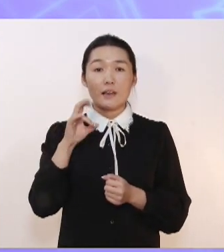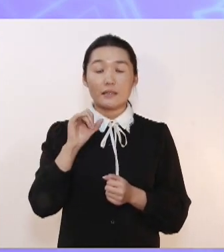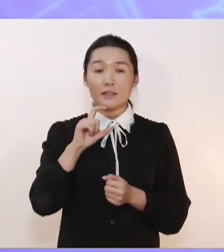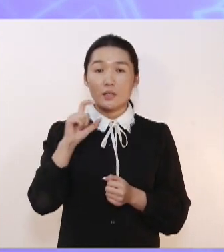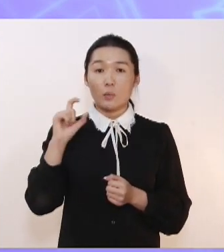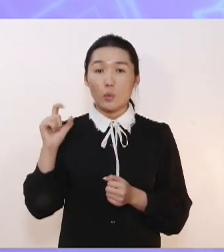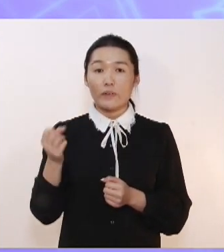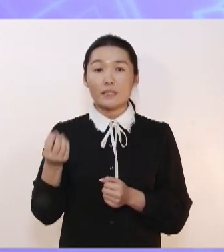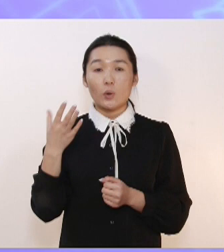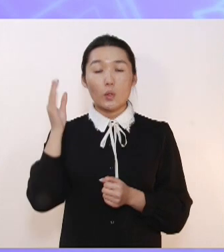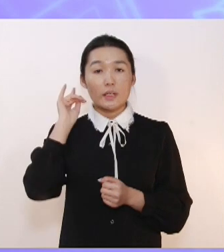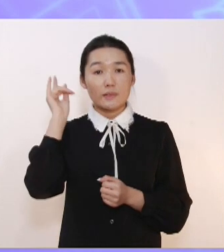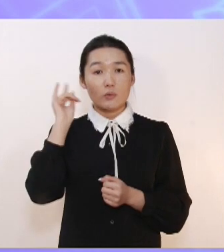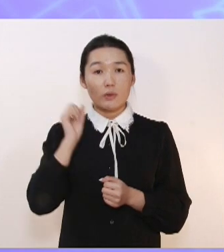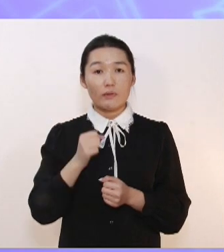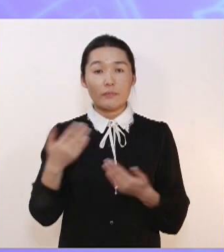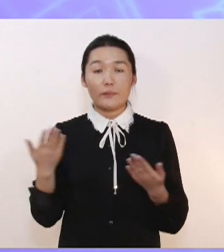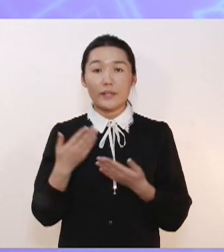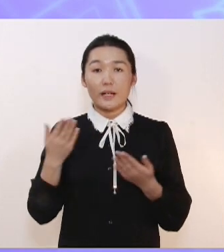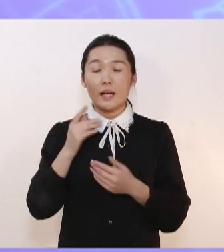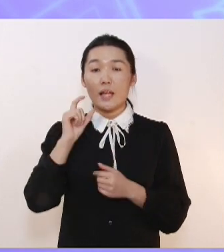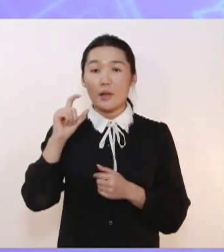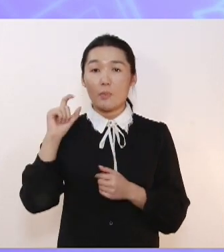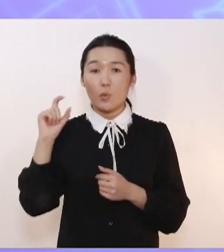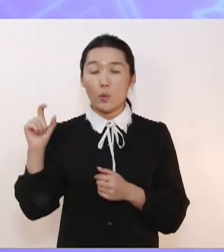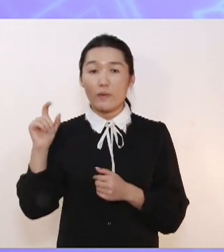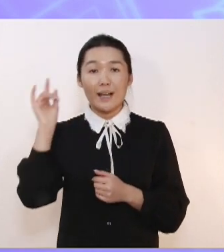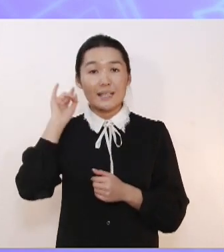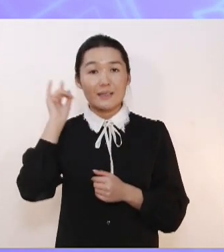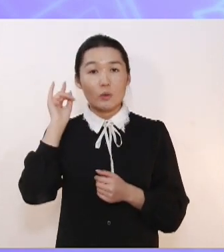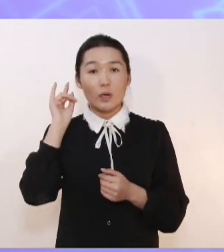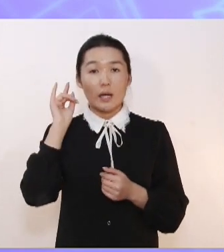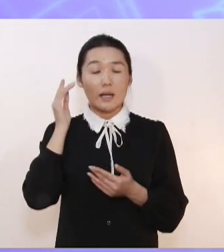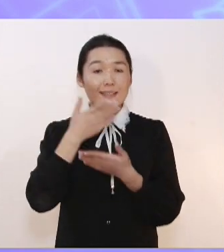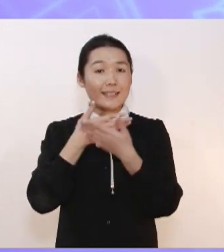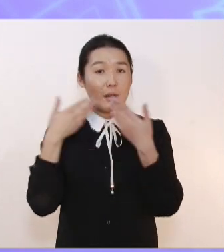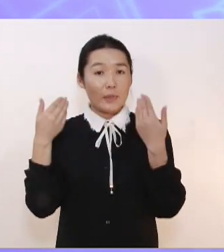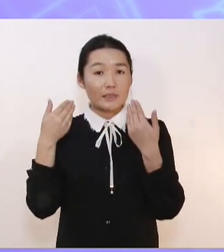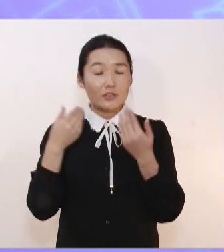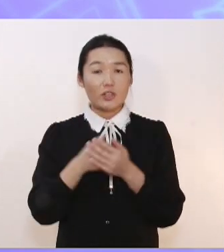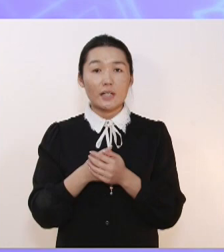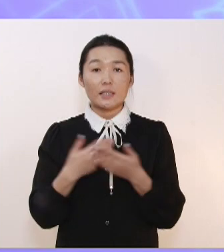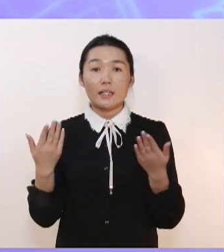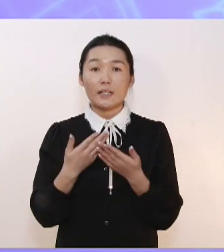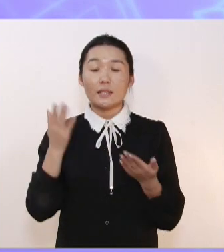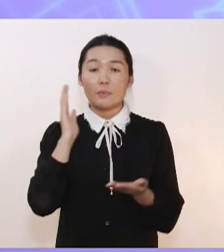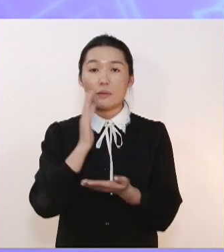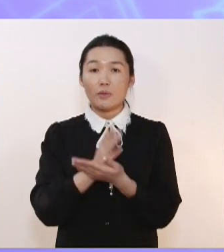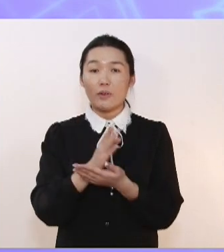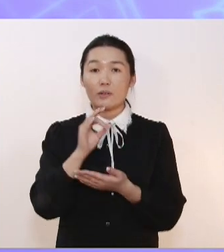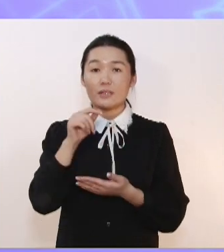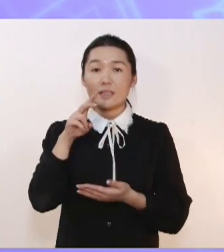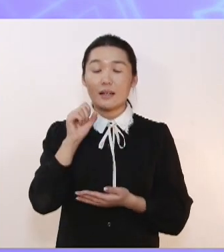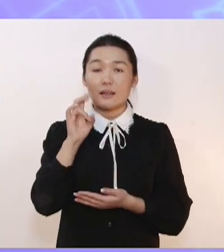сколько звуков. И какая буква звука не обозначает. Какими бывают